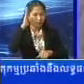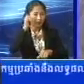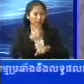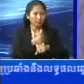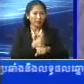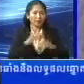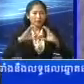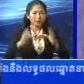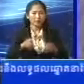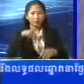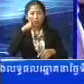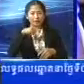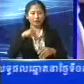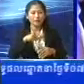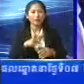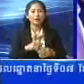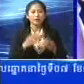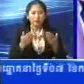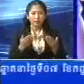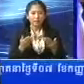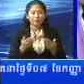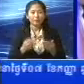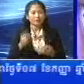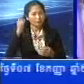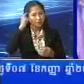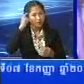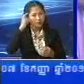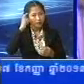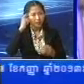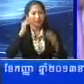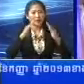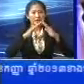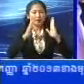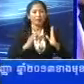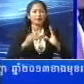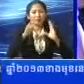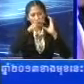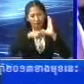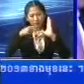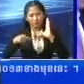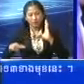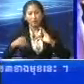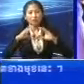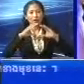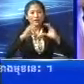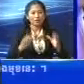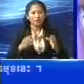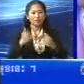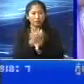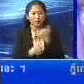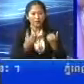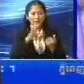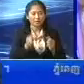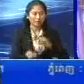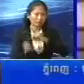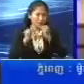Home ជប៉ុនបានលើកឡើងថាក្នុងប្របត្តិនេះខ្លួនជឿជាក់ថាគម្រោងអគារស្នាក់នៅរួមរបស់ក្រុមហ៊ុន Tama Home ក្នុងប្រទេសកម្ពុជានឹ